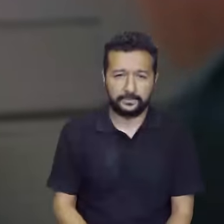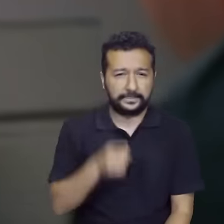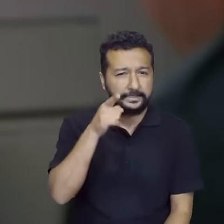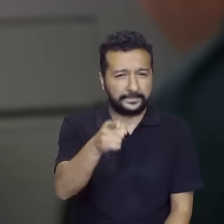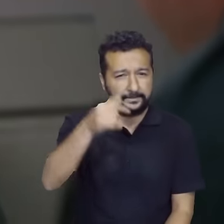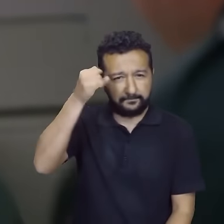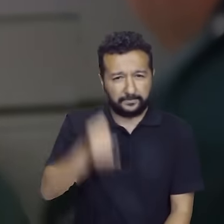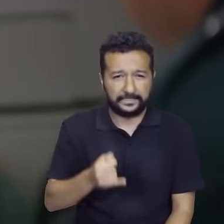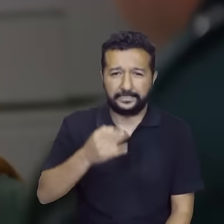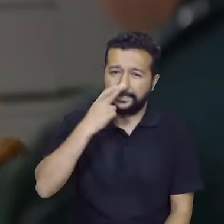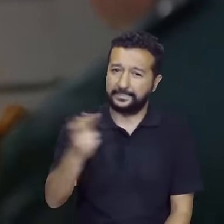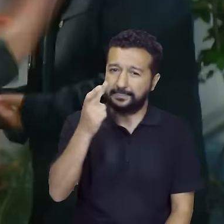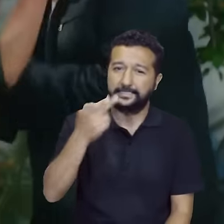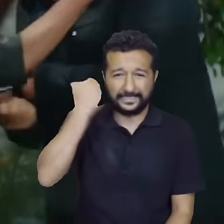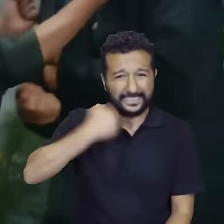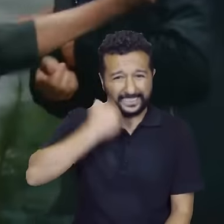Seni